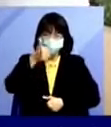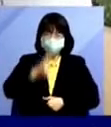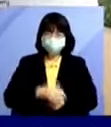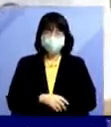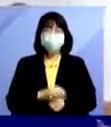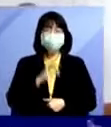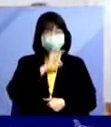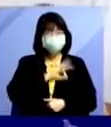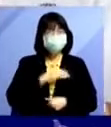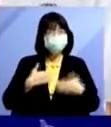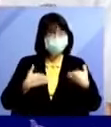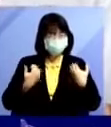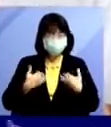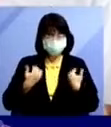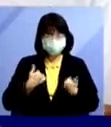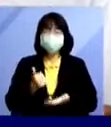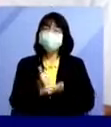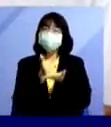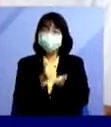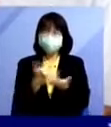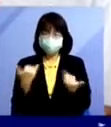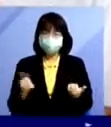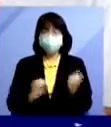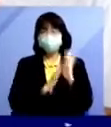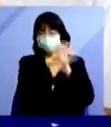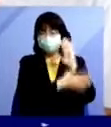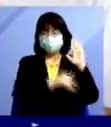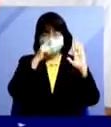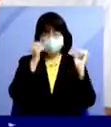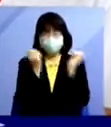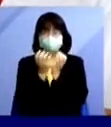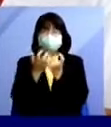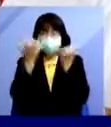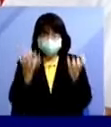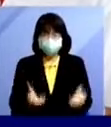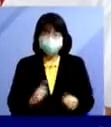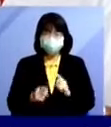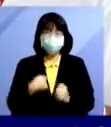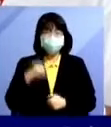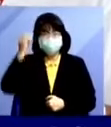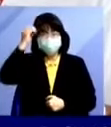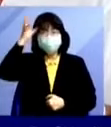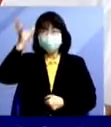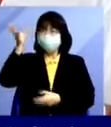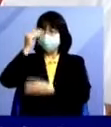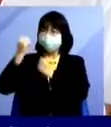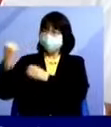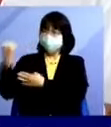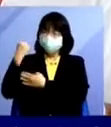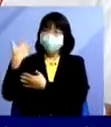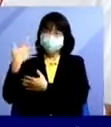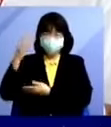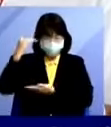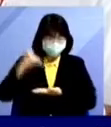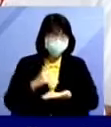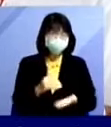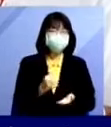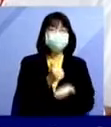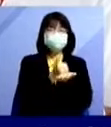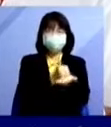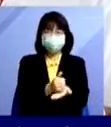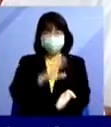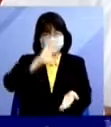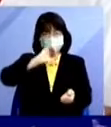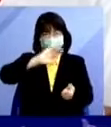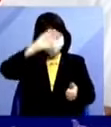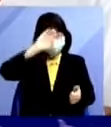ยินดีครับที่ได้ช่วยเหลือประเทศชาติในช่วงยามวิกฤตแบบนี้ครับจะนำความรู้ความสามารถไปช่วยเหลือผู้ป่วยที่อยู่โรง